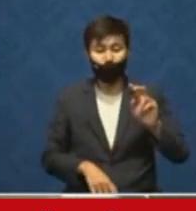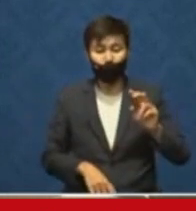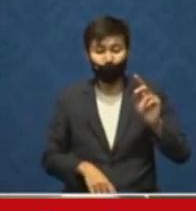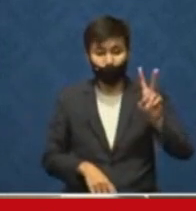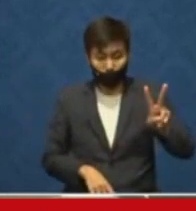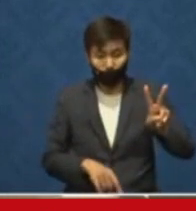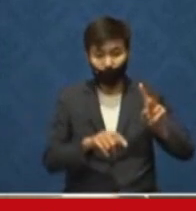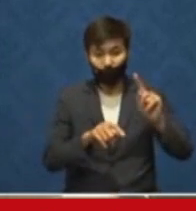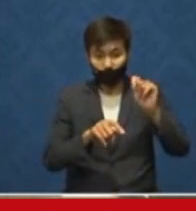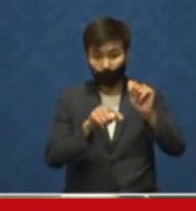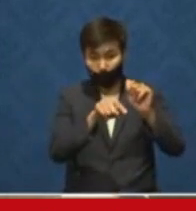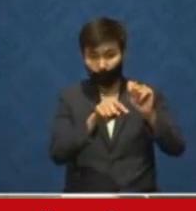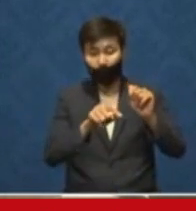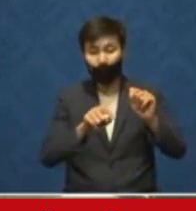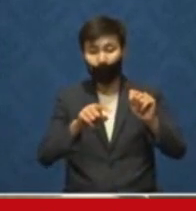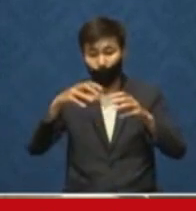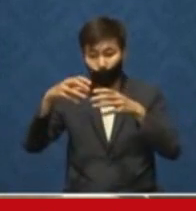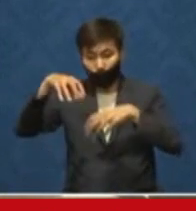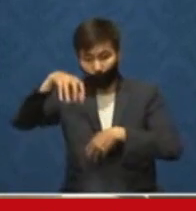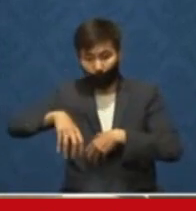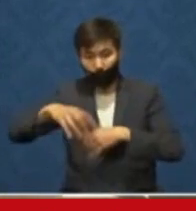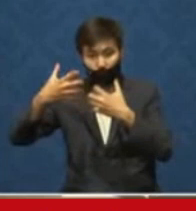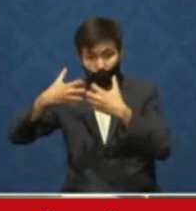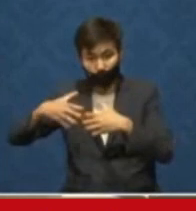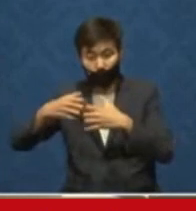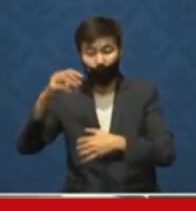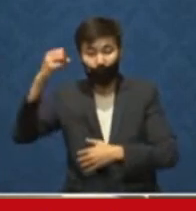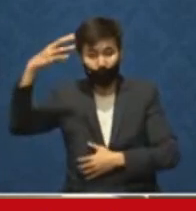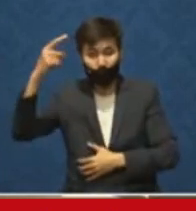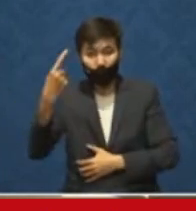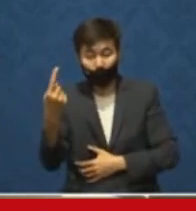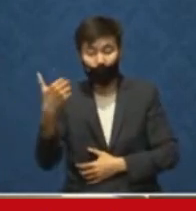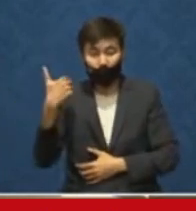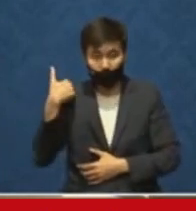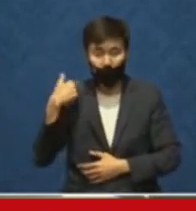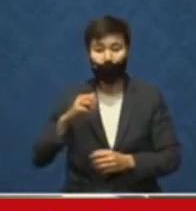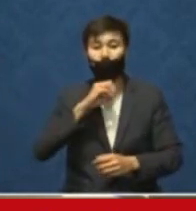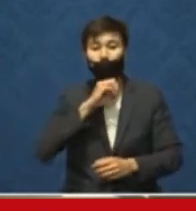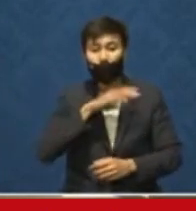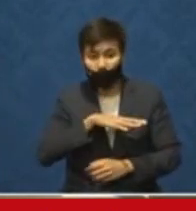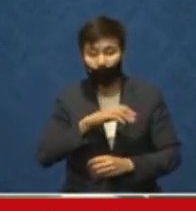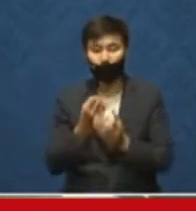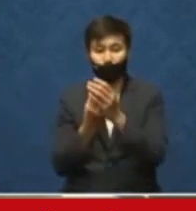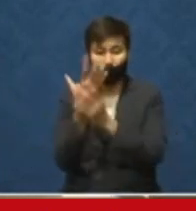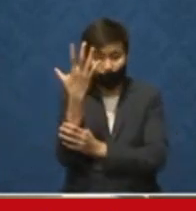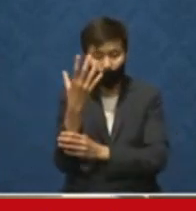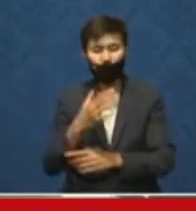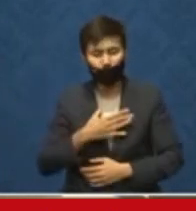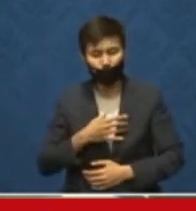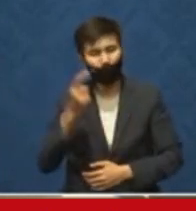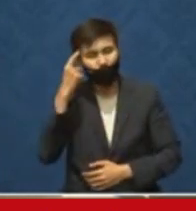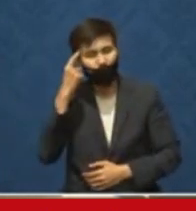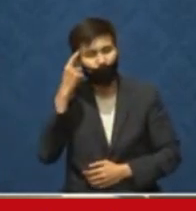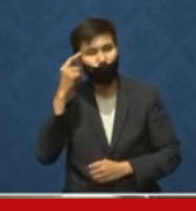ชุมชนเป็นเจ้าของประมาณการว่า 2ตำบล 1โรงมีทั้งชีวมวลคือปลูกต้นไม้โตเร็ว